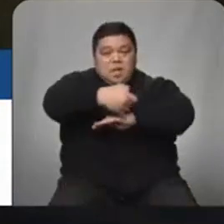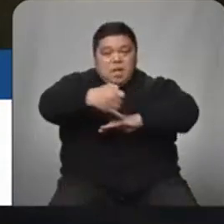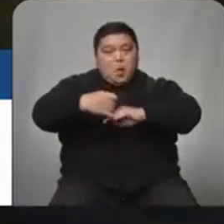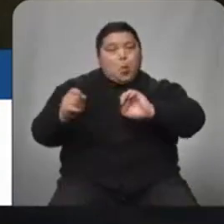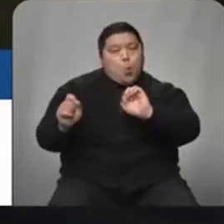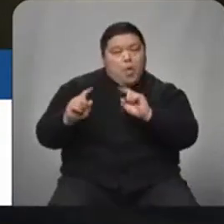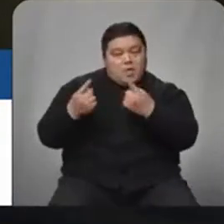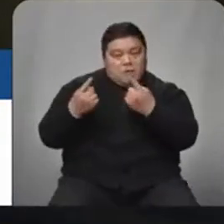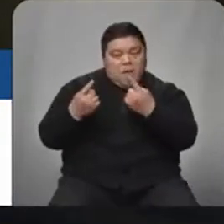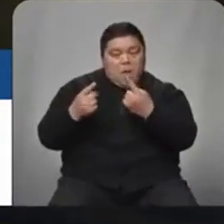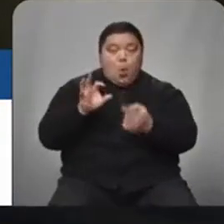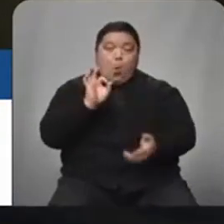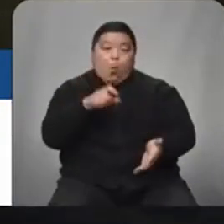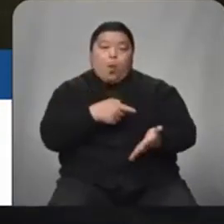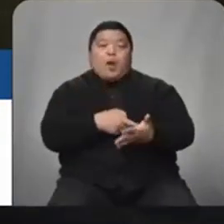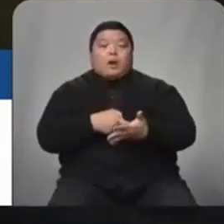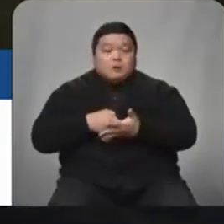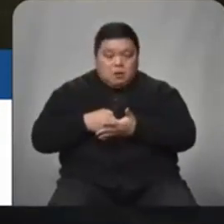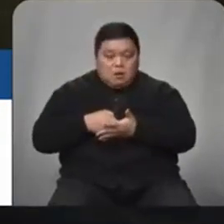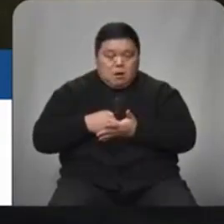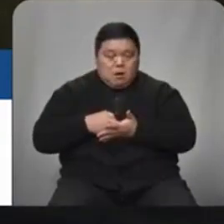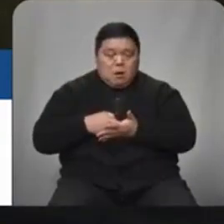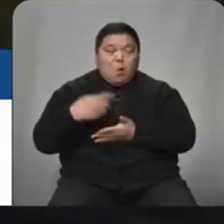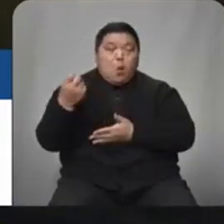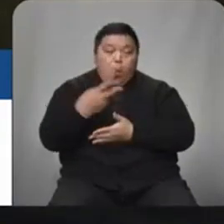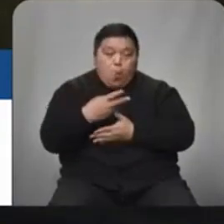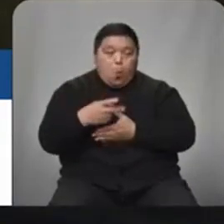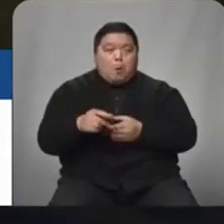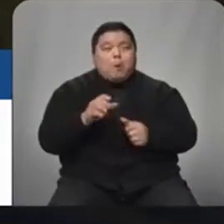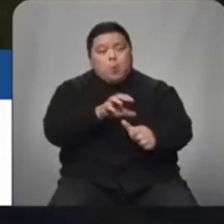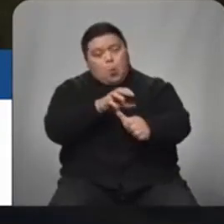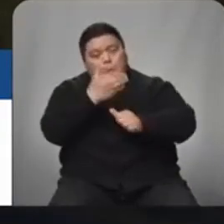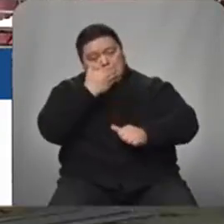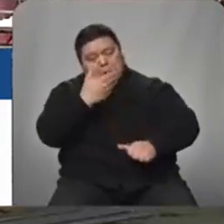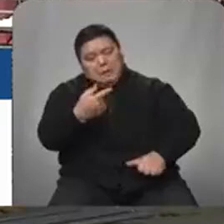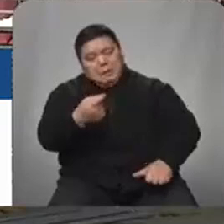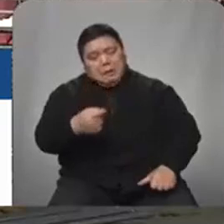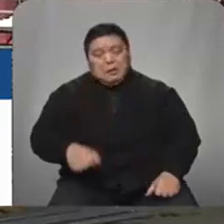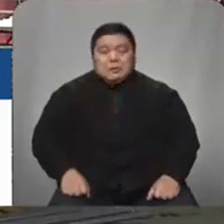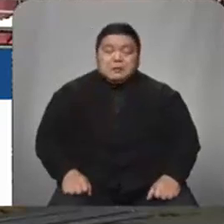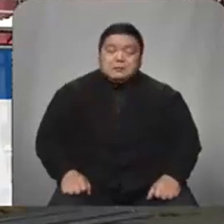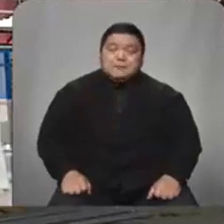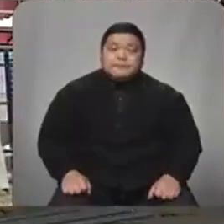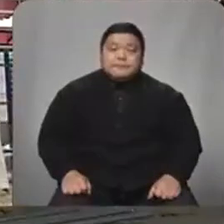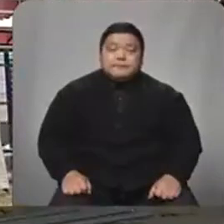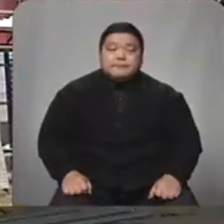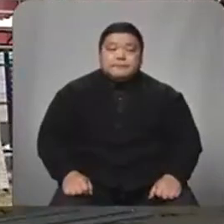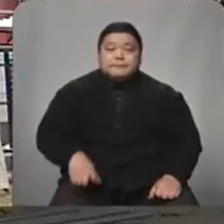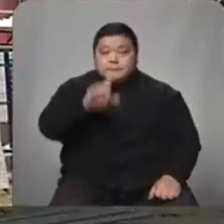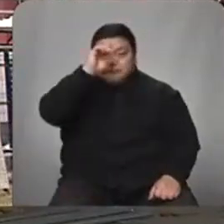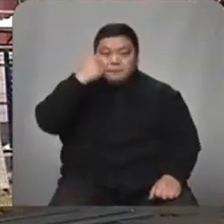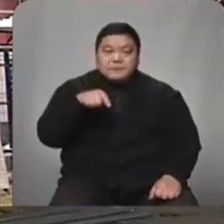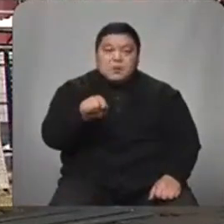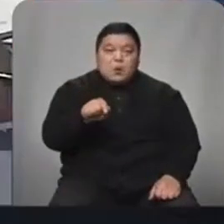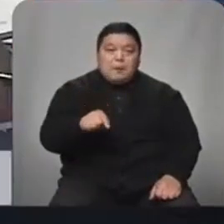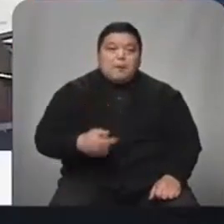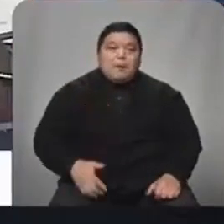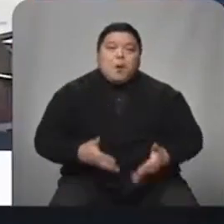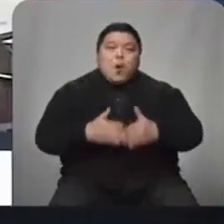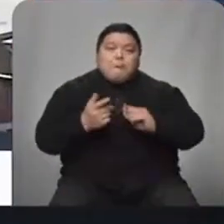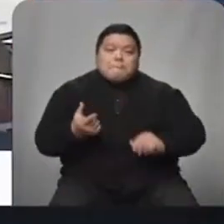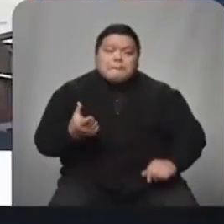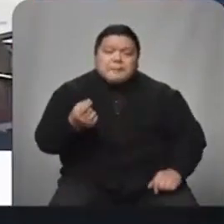진행했더라면 건립 비용도 적게 들 것이고 또 이번에 활용할 수 있었지 않겠습니까? 양양군은 최대한 공사를 서둘러